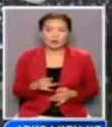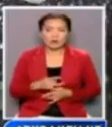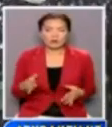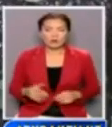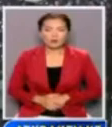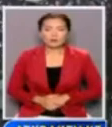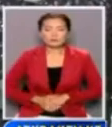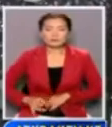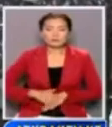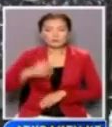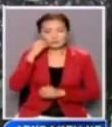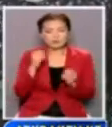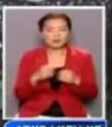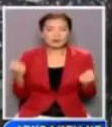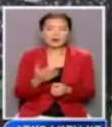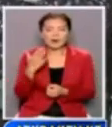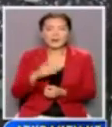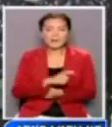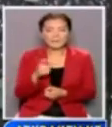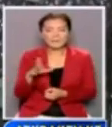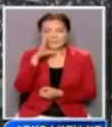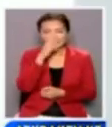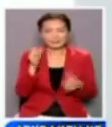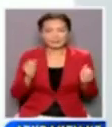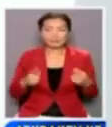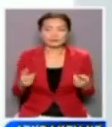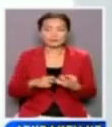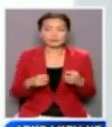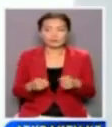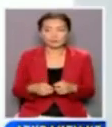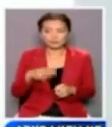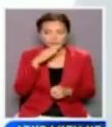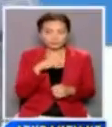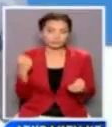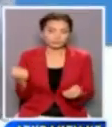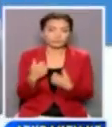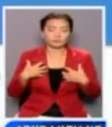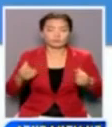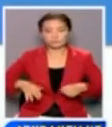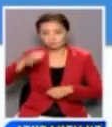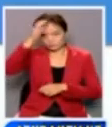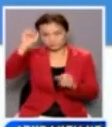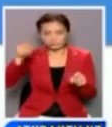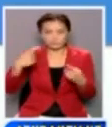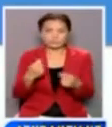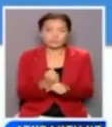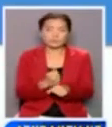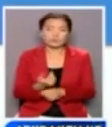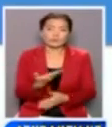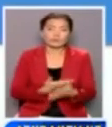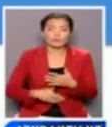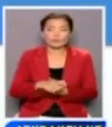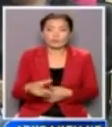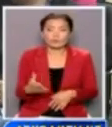народ всегда поддерживайте граждан которые решает актуальные проблемы вкладывают все свои знания в развитие цивилизованного общества